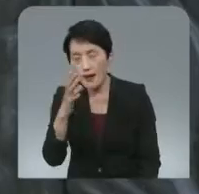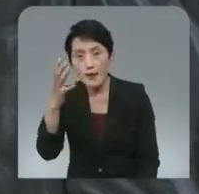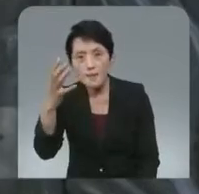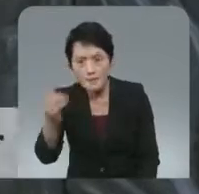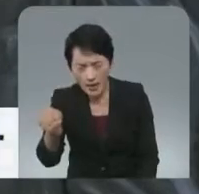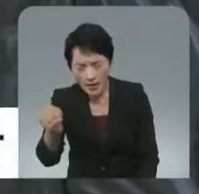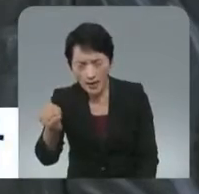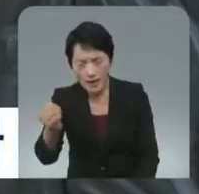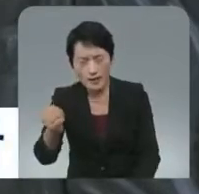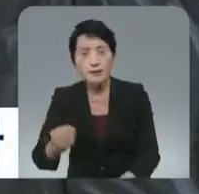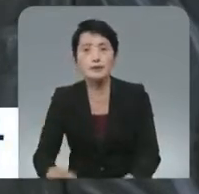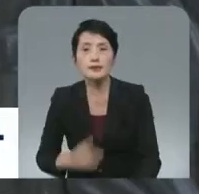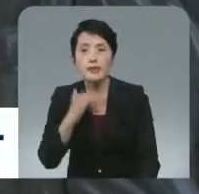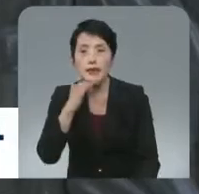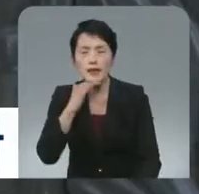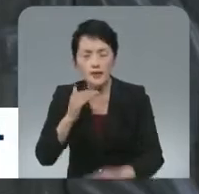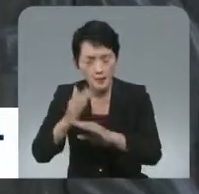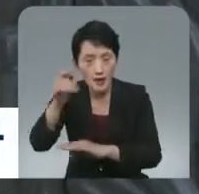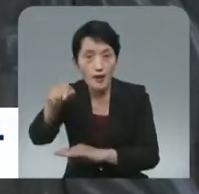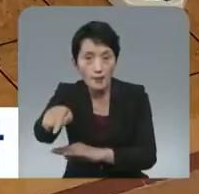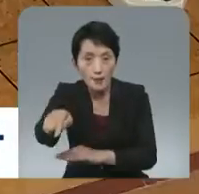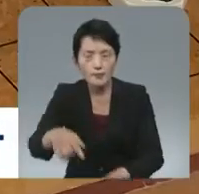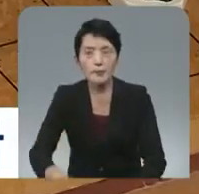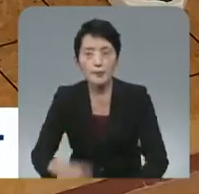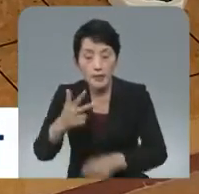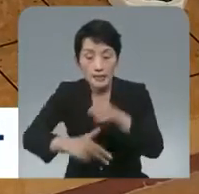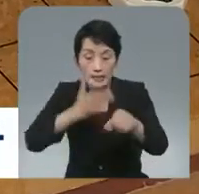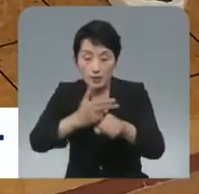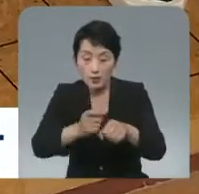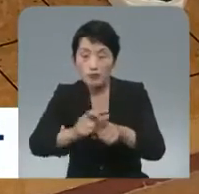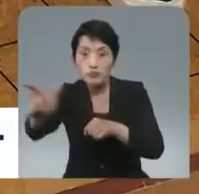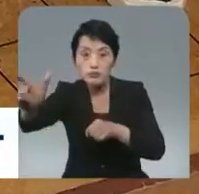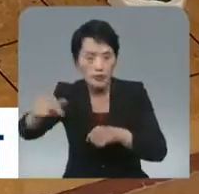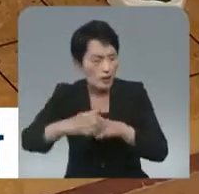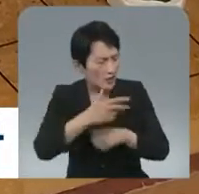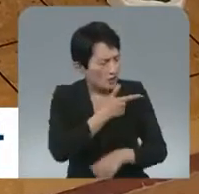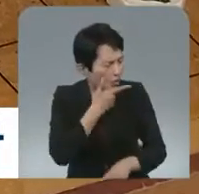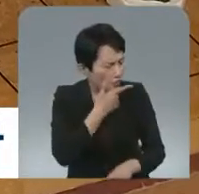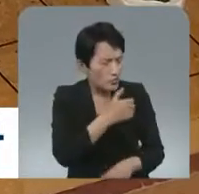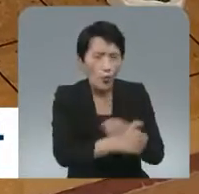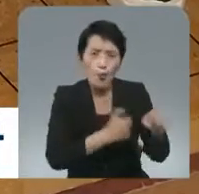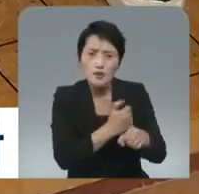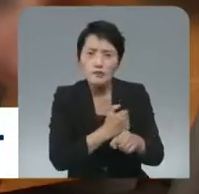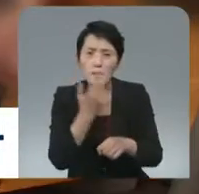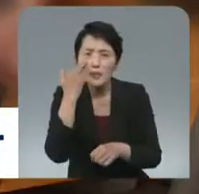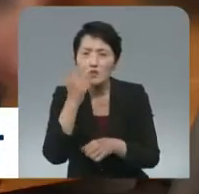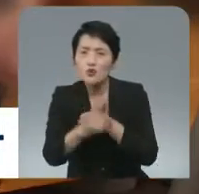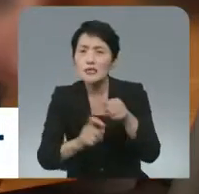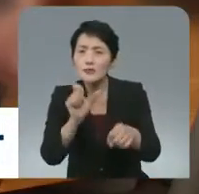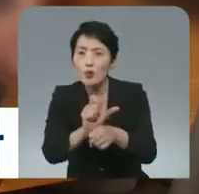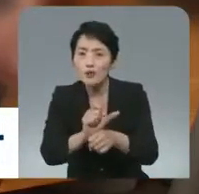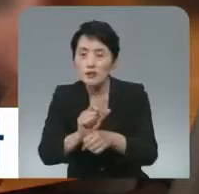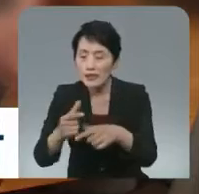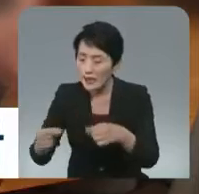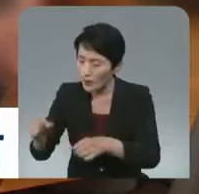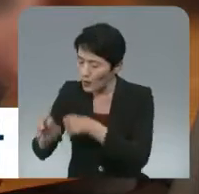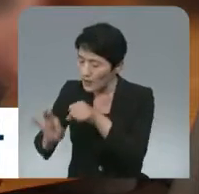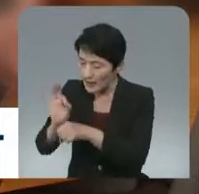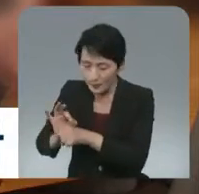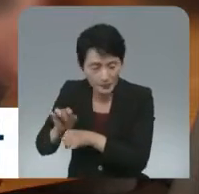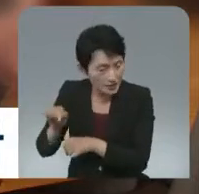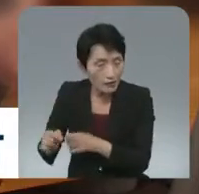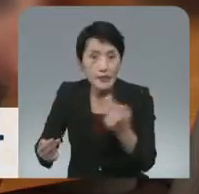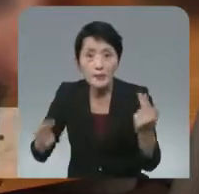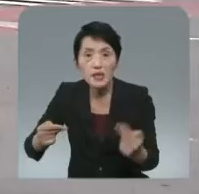perspectives la Corée du Sud n'aurait besoin que de 7 ans pour passer d'une société vieillissante à une super âgée contre 50 ans pour le Royaume-Uni